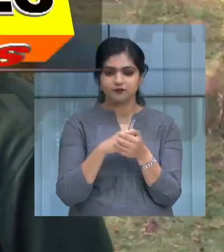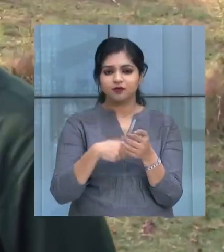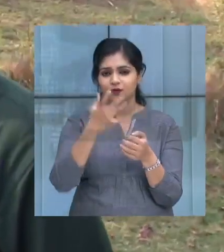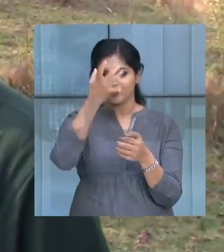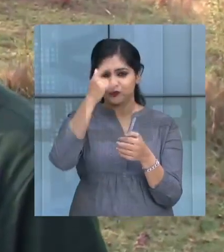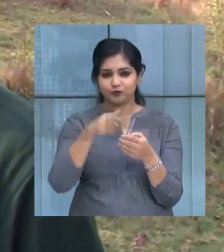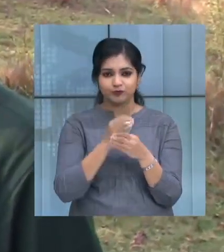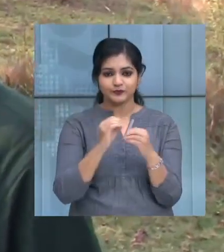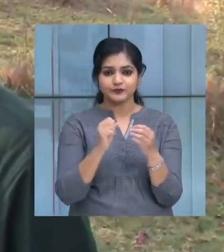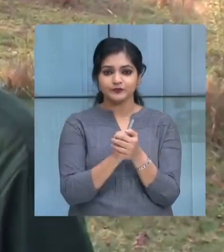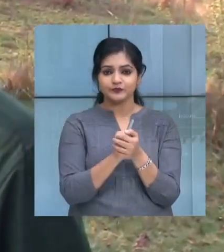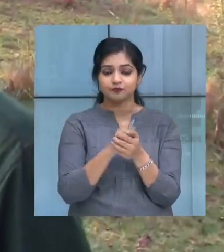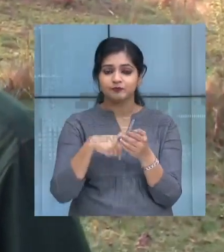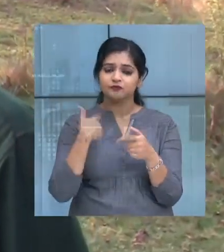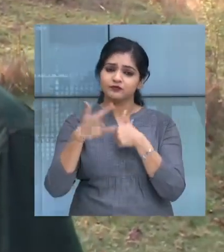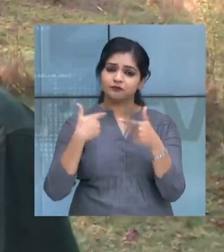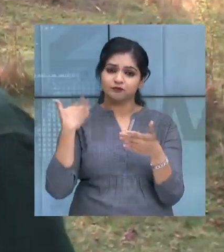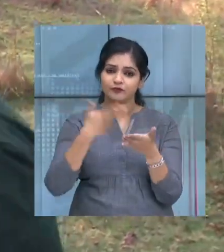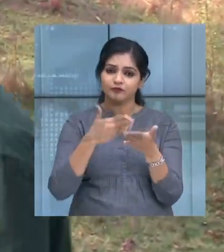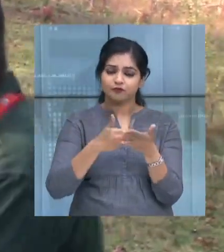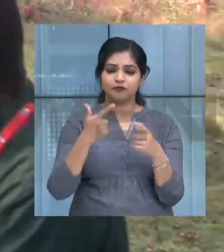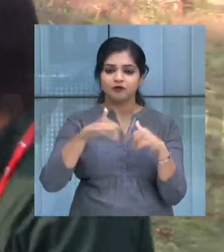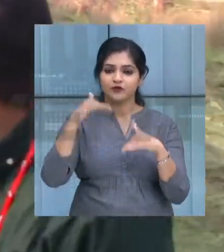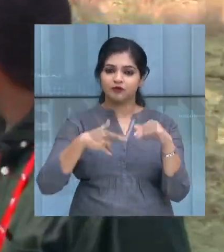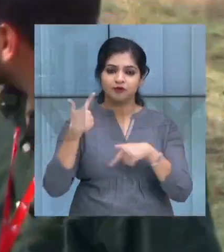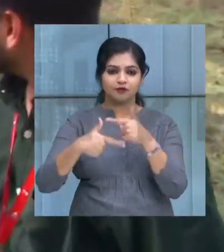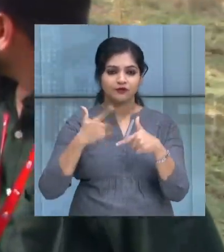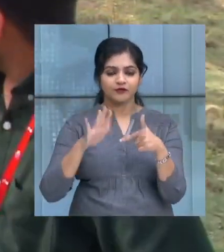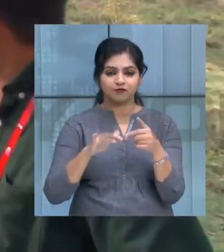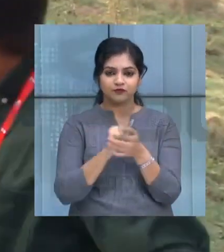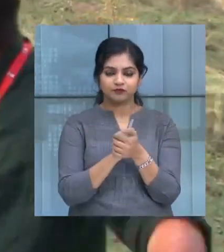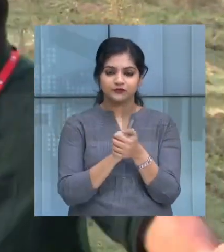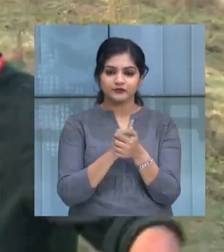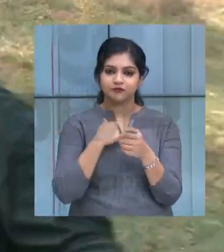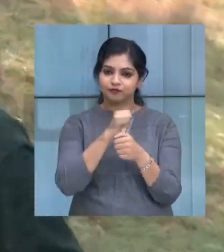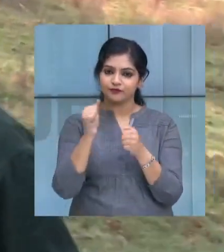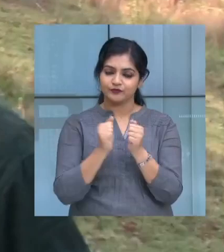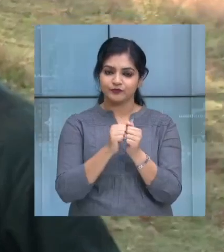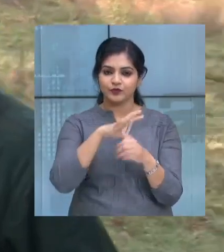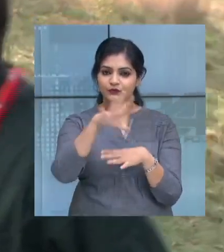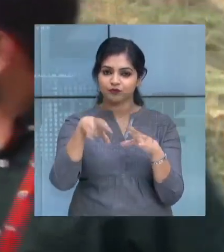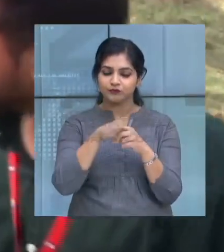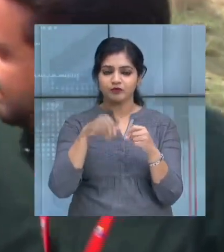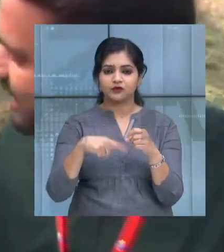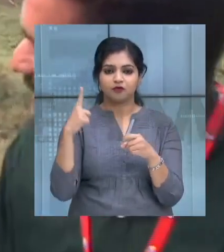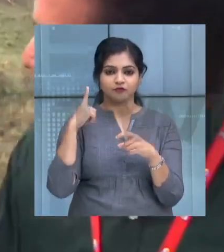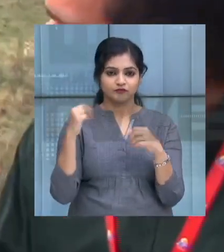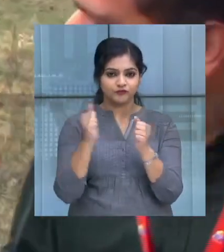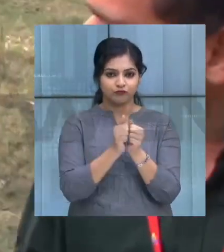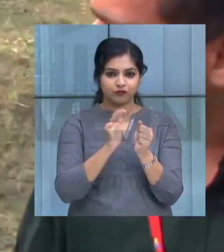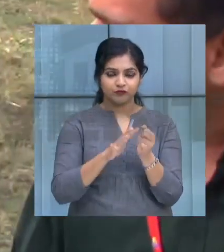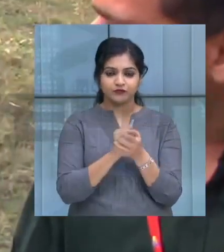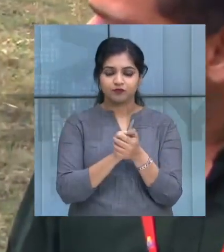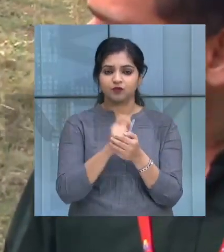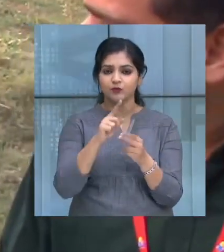है. ये हम हमेशा जाते हैं इलेक्शन ड्यूटी. अभी हमेशा जाता है? हाँ बिल्कुल. साथ में सिक्योरिटी रहती है. सभी अपनी